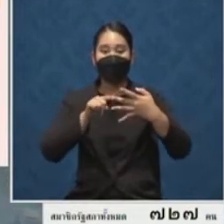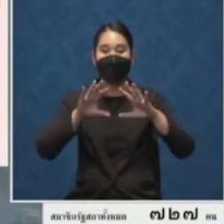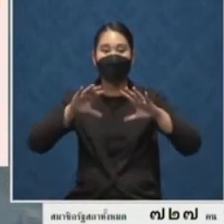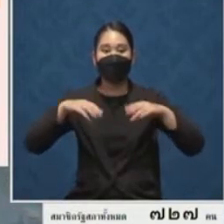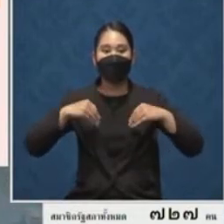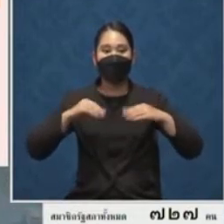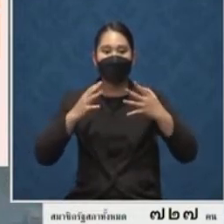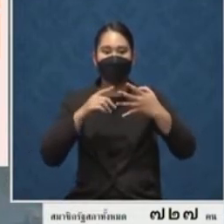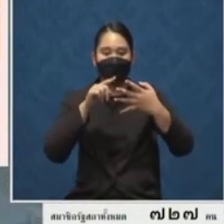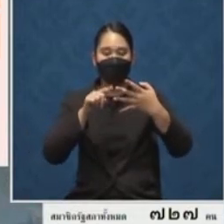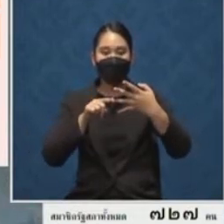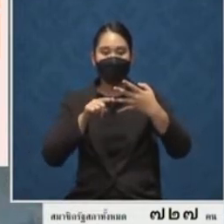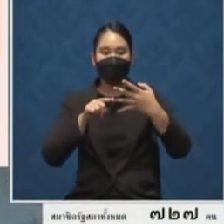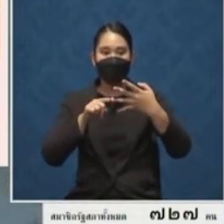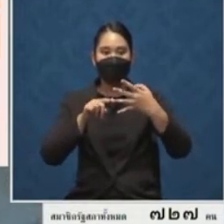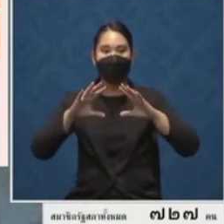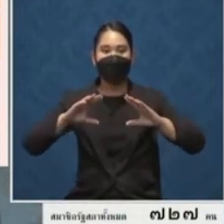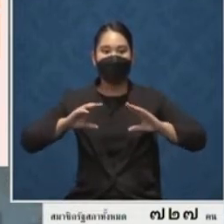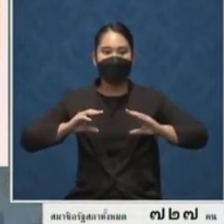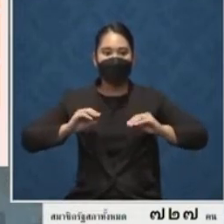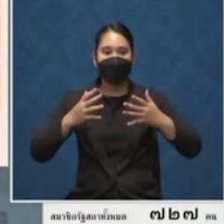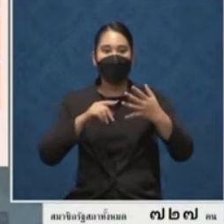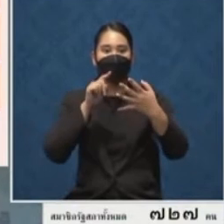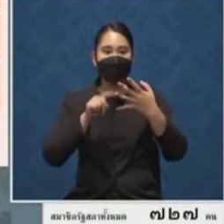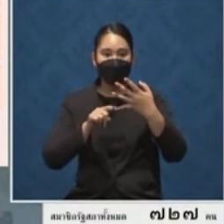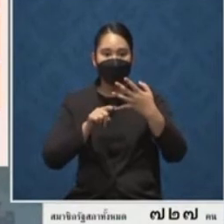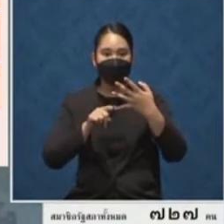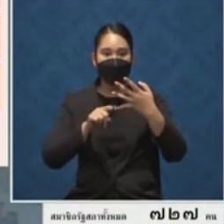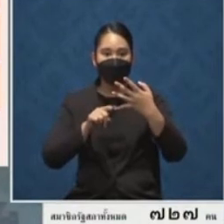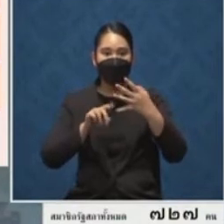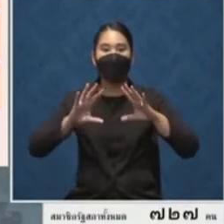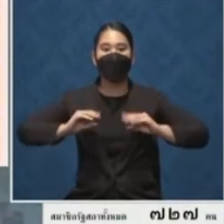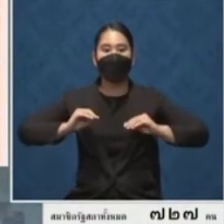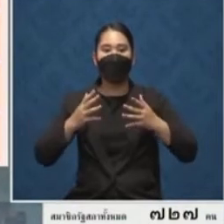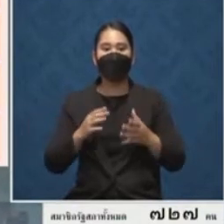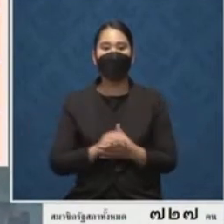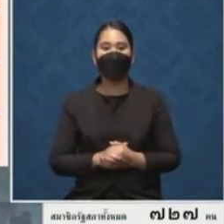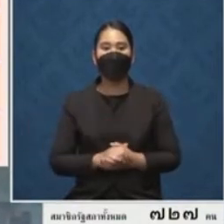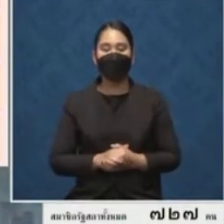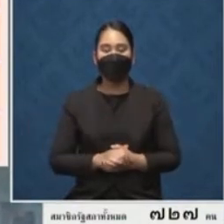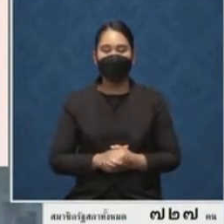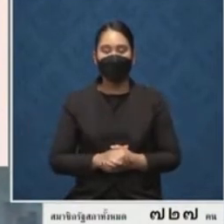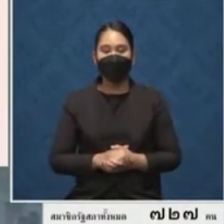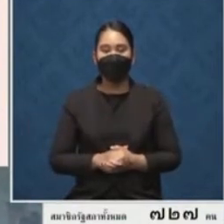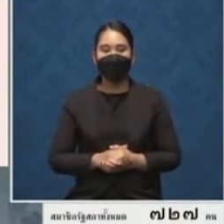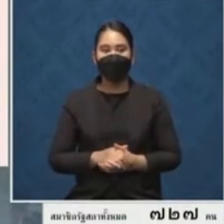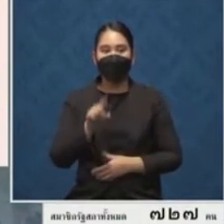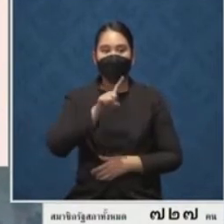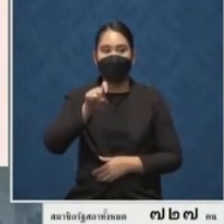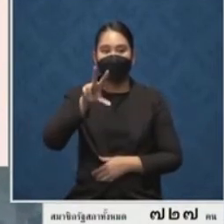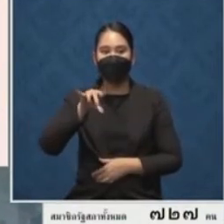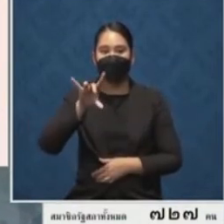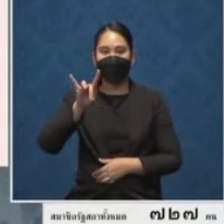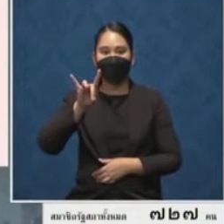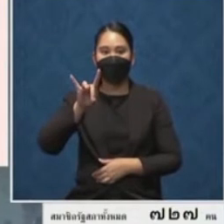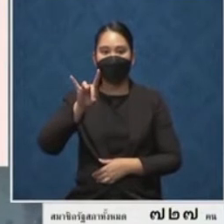การ3ไม่รับหลักการ4ไม่รับหลักการครับ 138นายชูศักดิ์แอกทอง